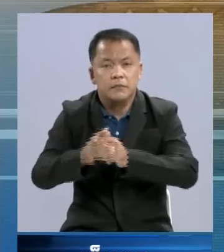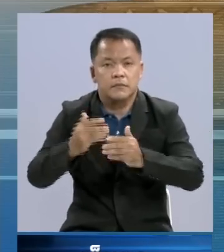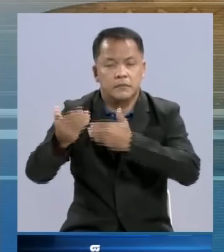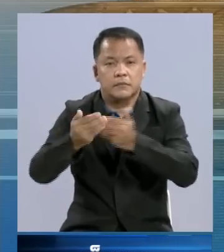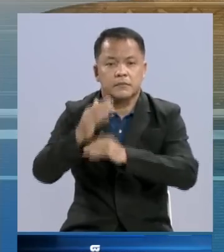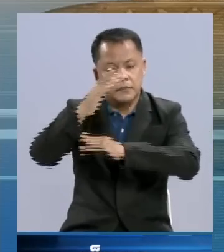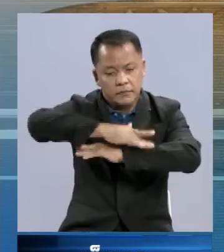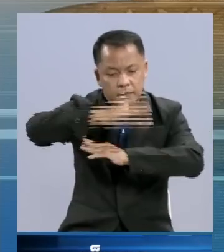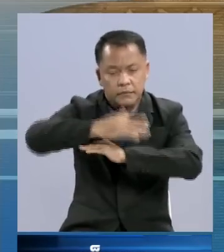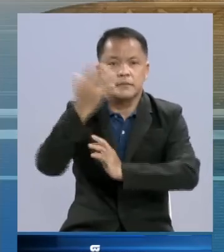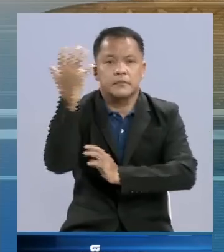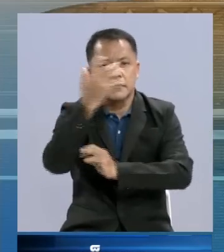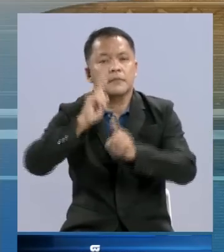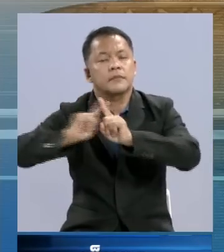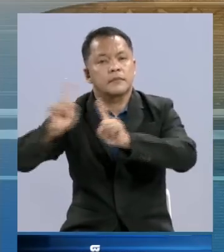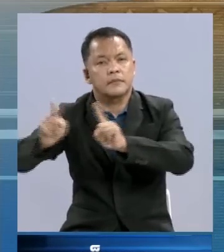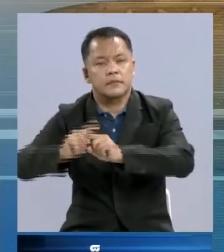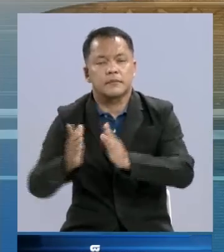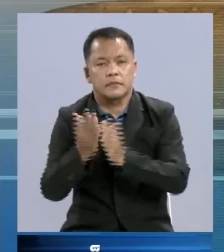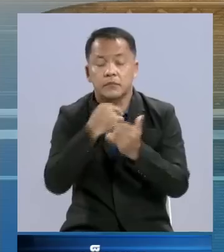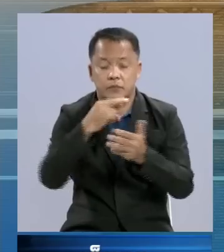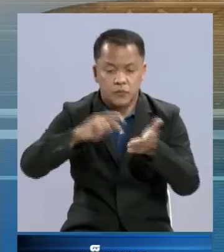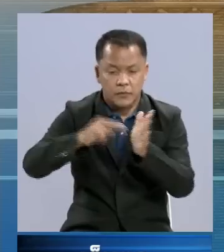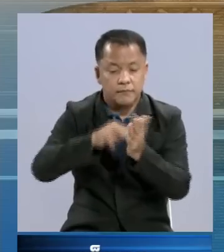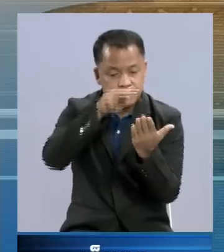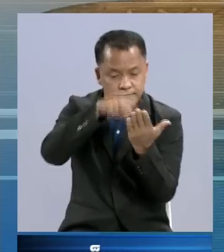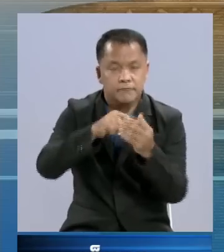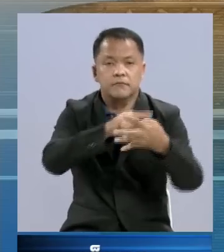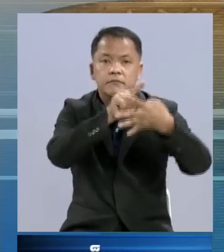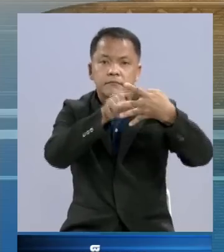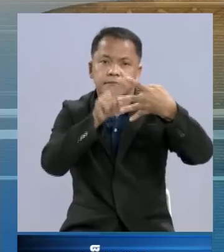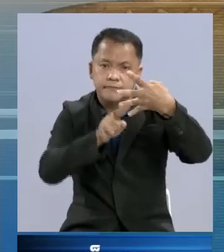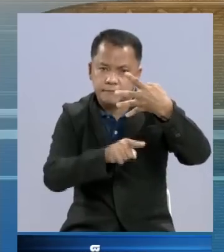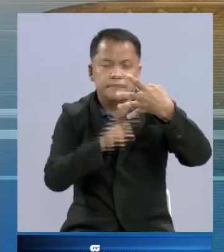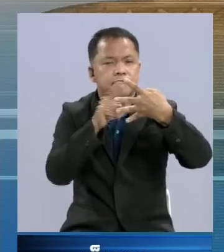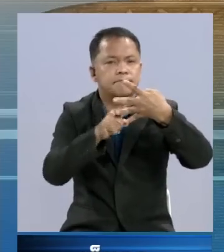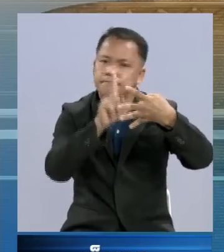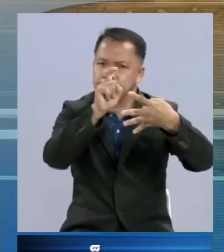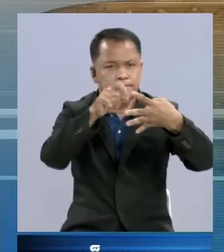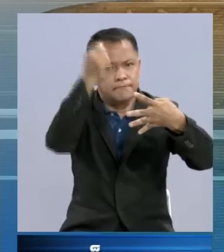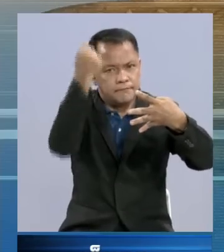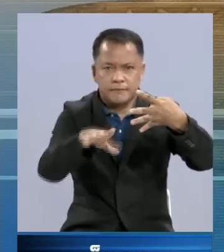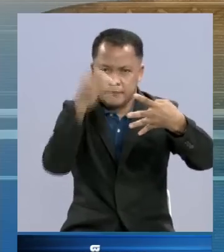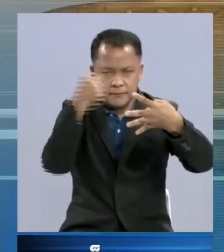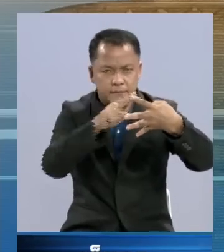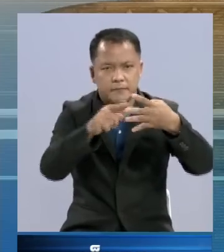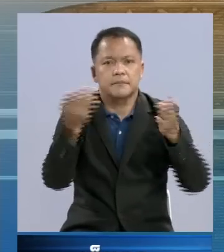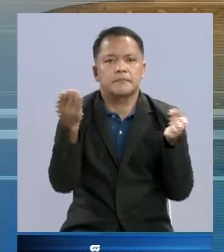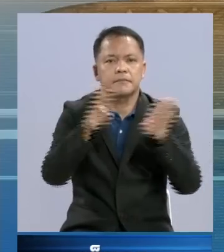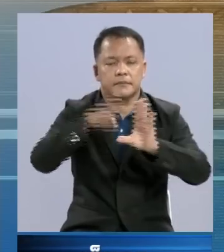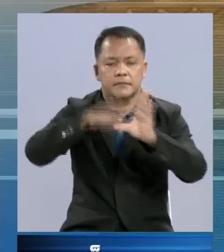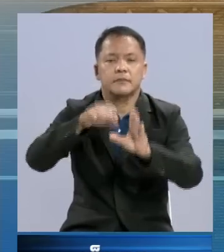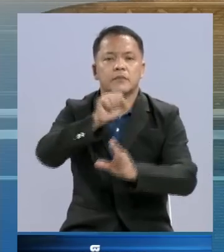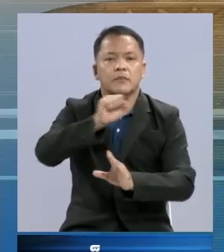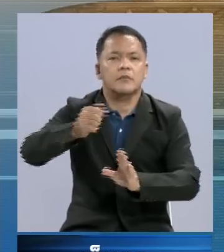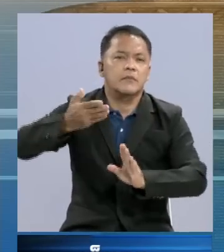การหนังสือพิมพ์หรือสื่อมวลชนใดๆดังนั้นถ้าตีความตามเนี้ยใน4มาตราก็น่าจะถือว่าขาดคุณสมบัติตั้งแต่วันปิดรับสมัครส.